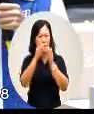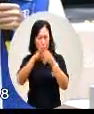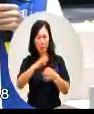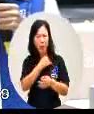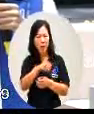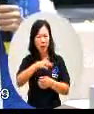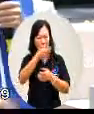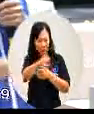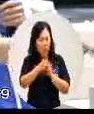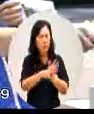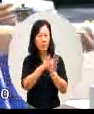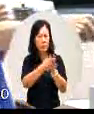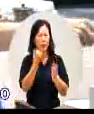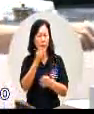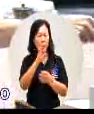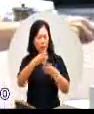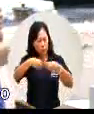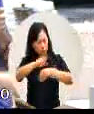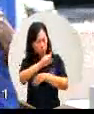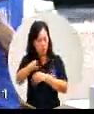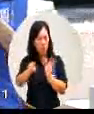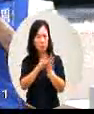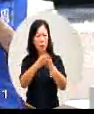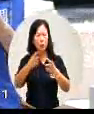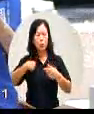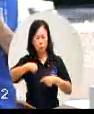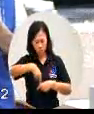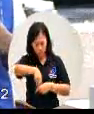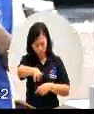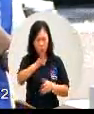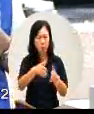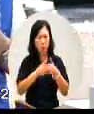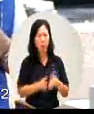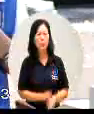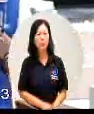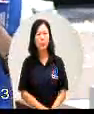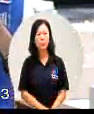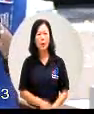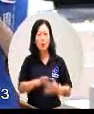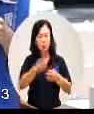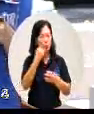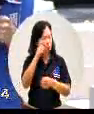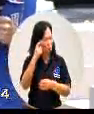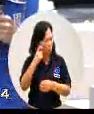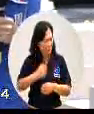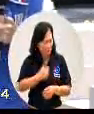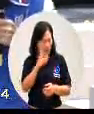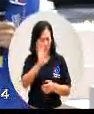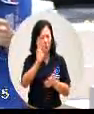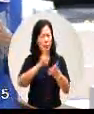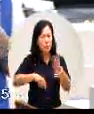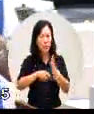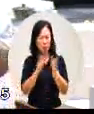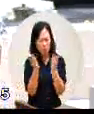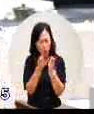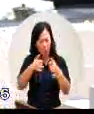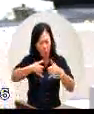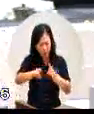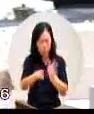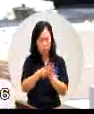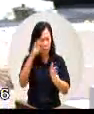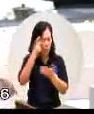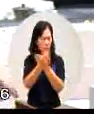要后面的伴手礼，我们到走到环潭路不简单的，你看短短的虽然七百公尺，你要叫他